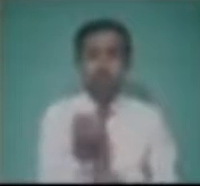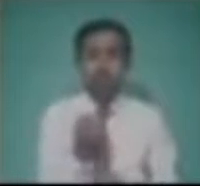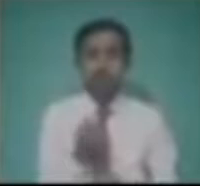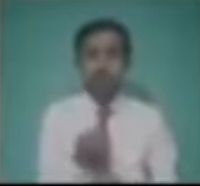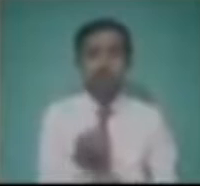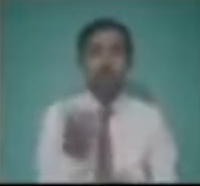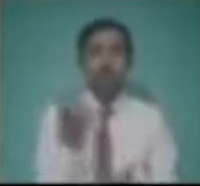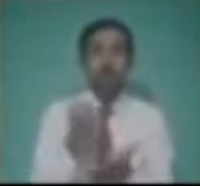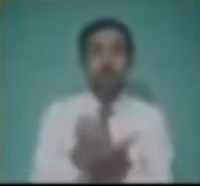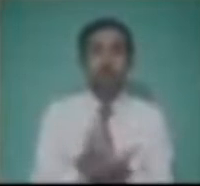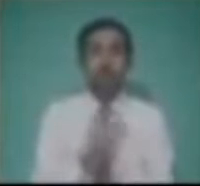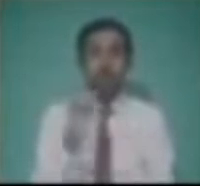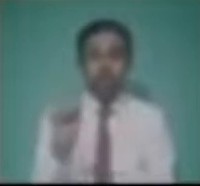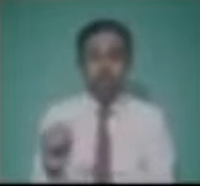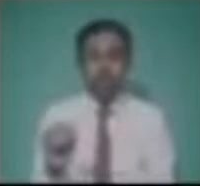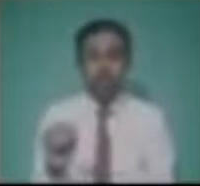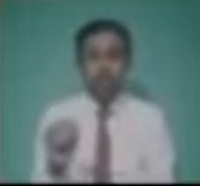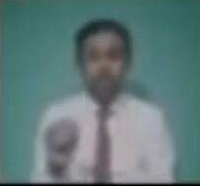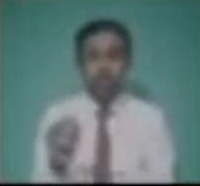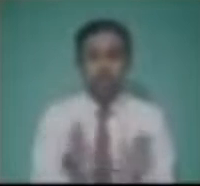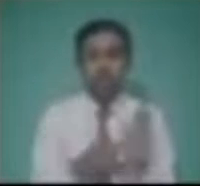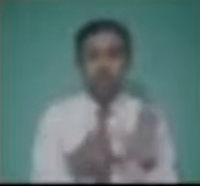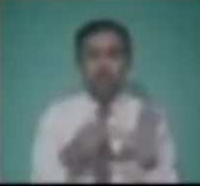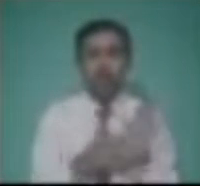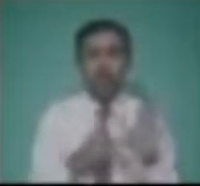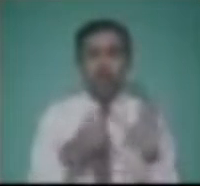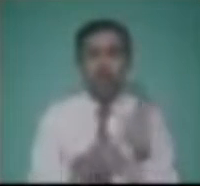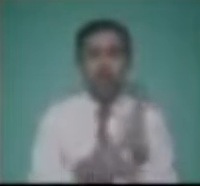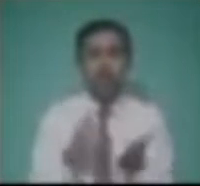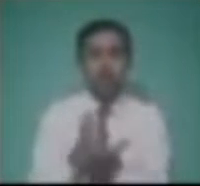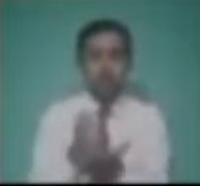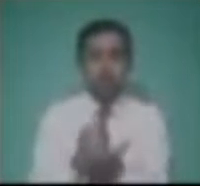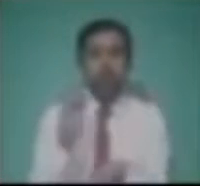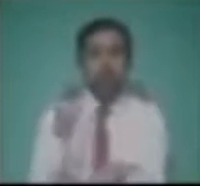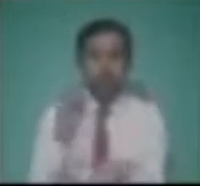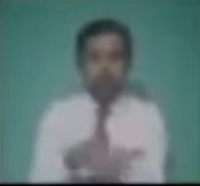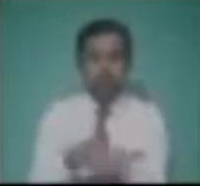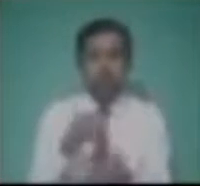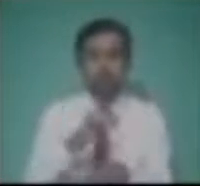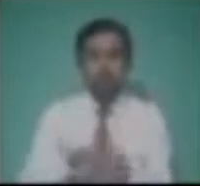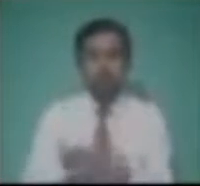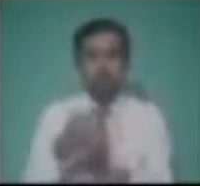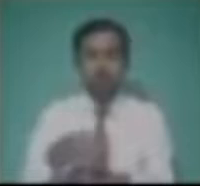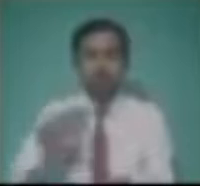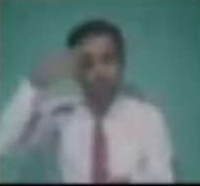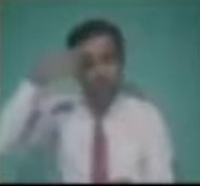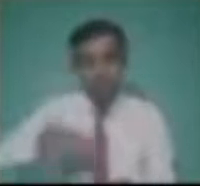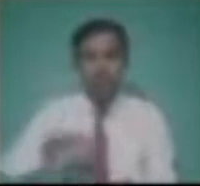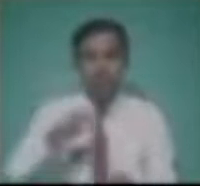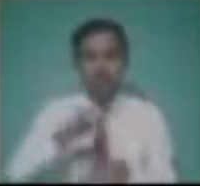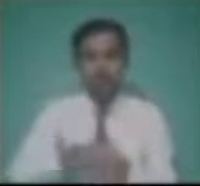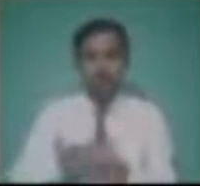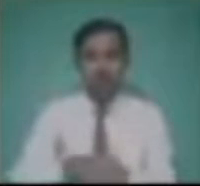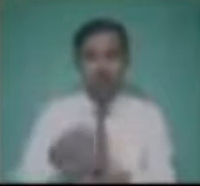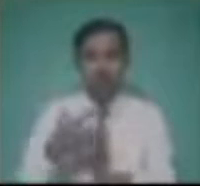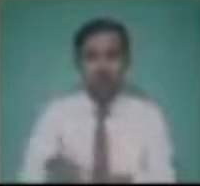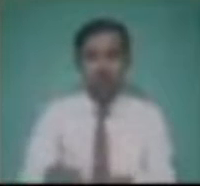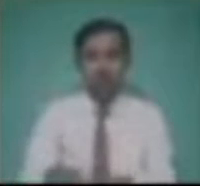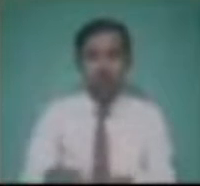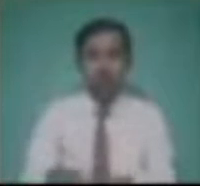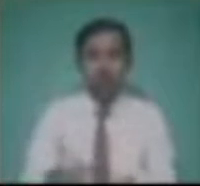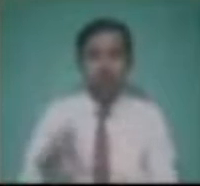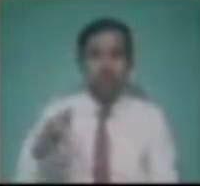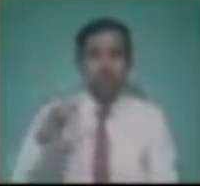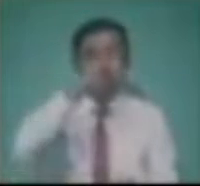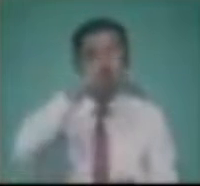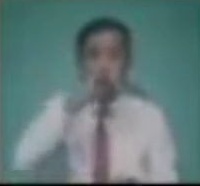පගාවේ සල්ලි ගියේ කාගේ ගිණුම් වලටද කියලා තිබුණා. නාමල් රාජපක්ෂේ ගිණුමටත් ගියපු අග ඔප්පුලා තිබුණ සාක්ෂි කරුණු කාරණා ඇතුව. එතකොට මේ